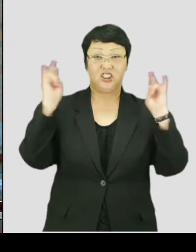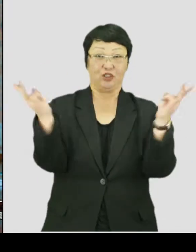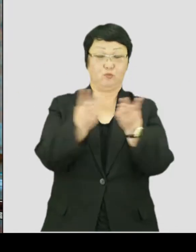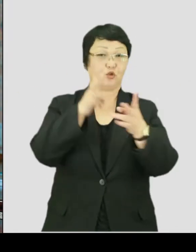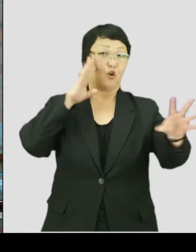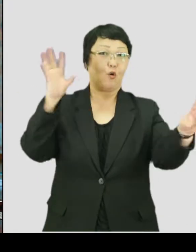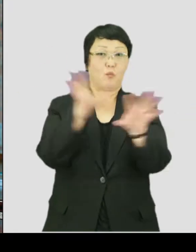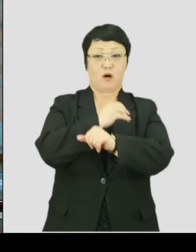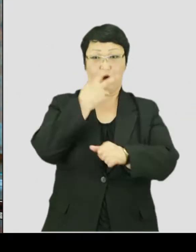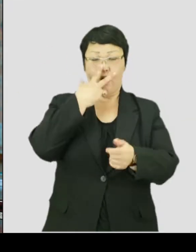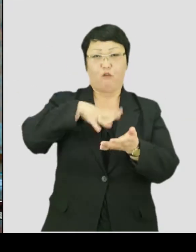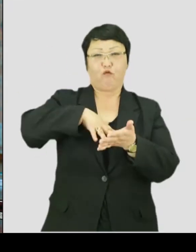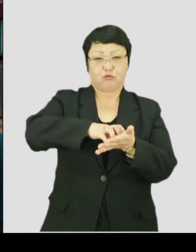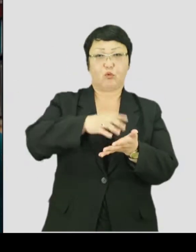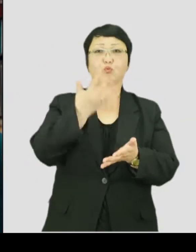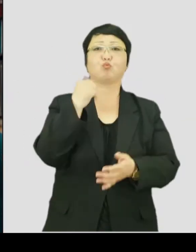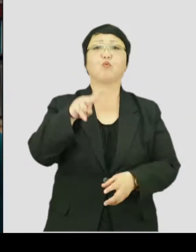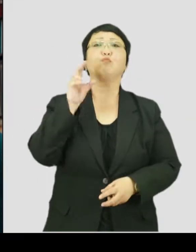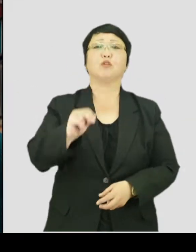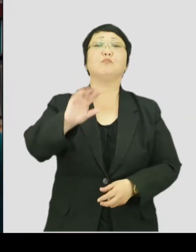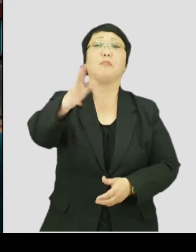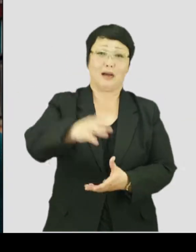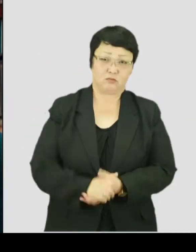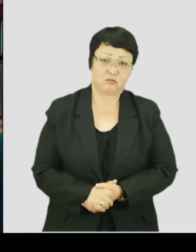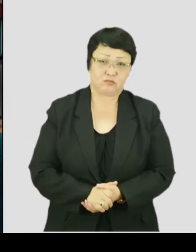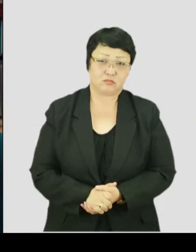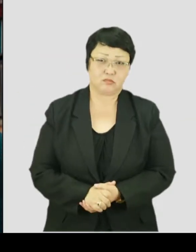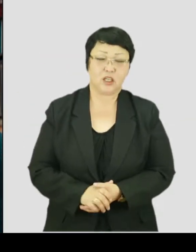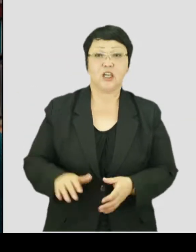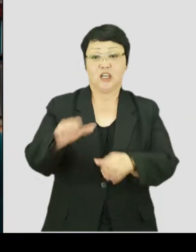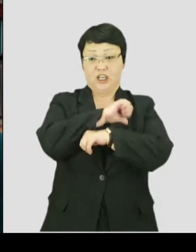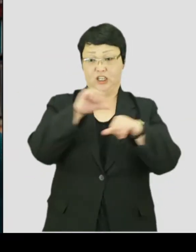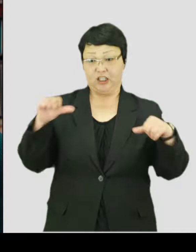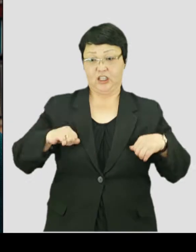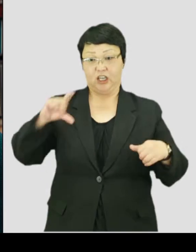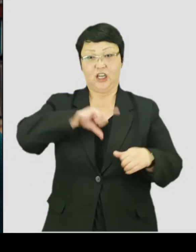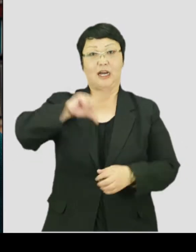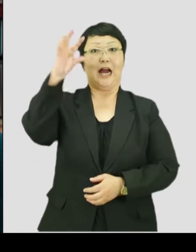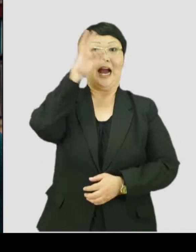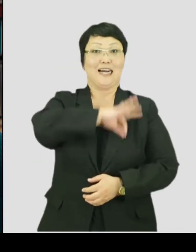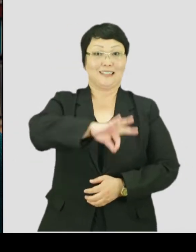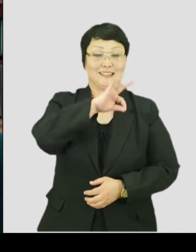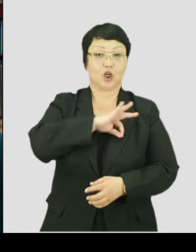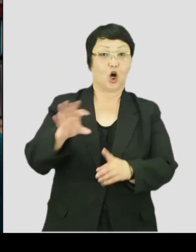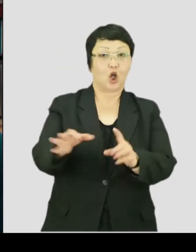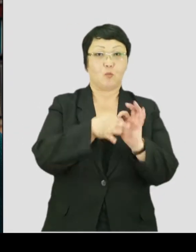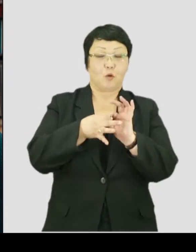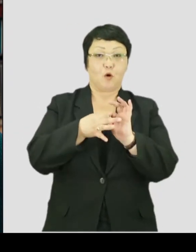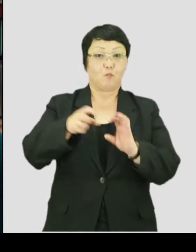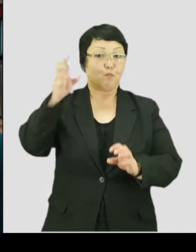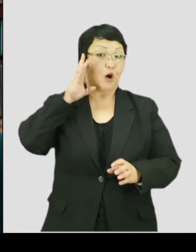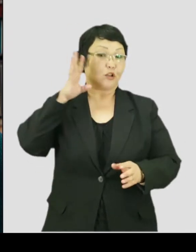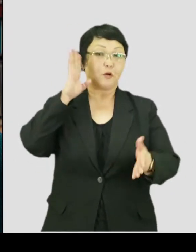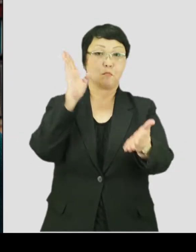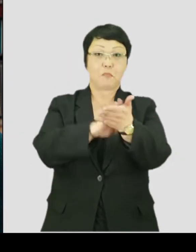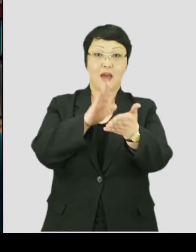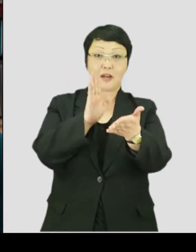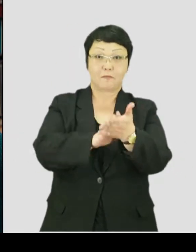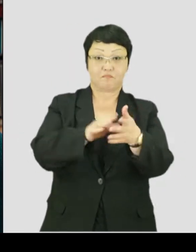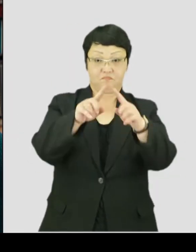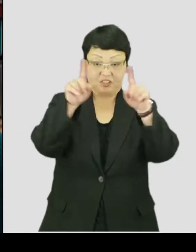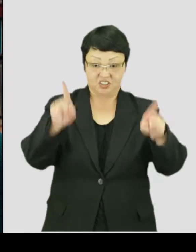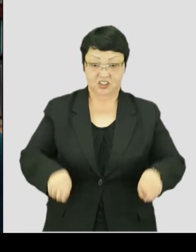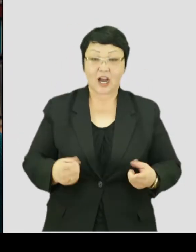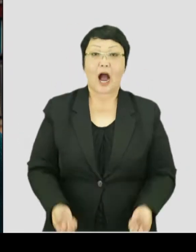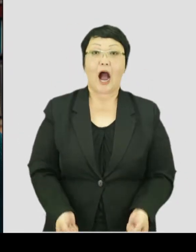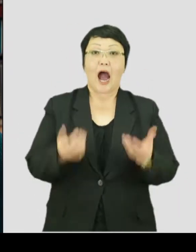сулраад их магадлал байгаад байгаа юм. Одоо энэ нутаг дэвсгэрт иргэдийн эрх ашгийг хандсан юм бодлогын баримтчиг гаргаж чадж гэнэ үгүй юу?